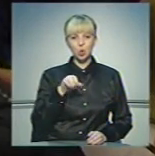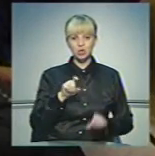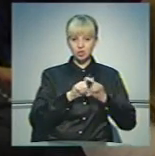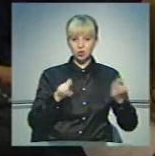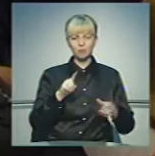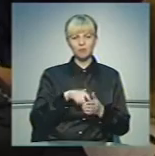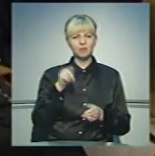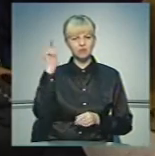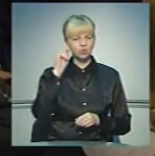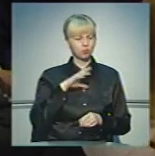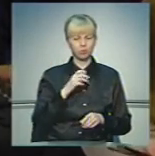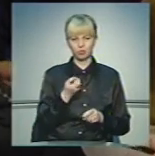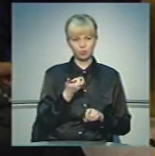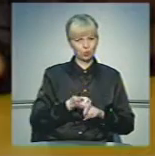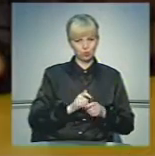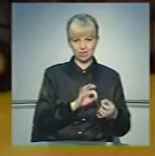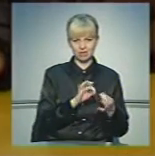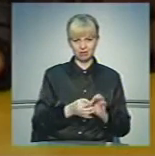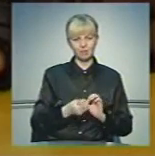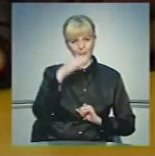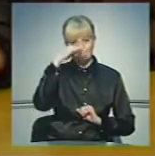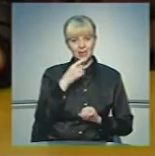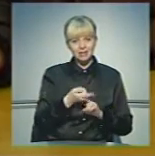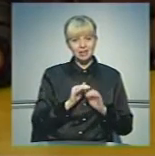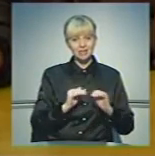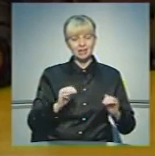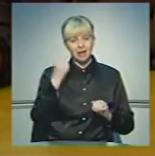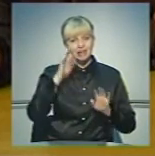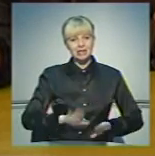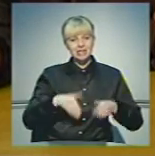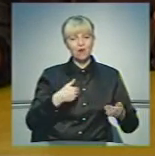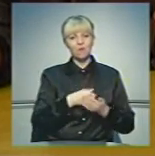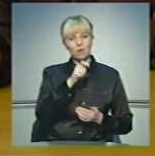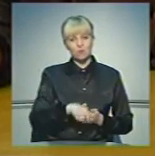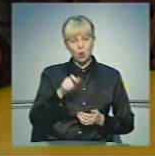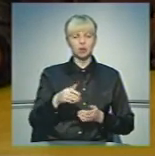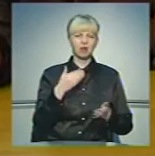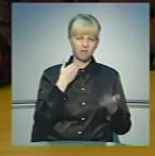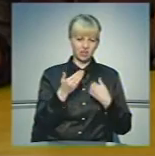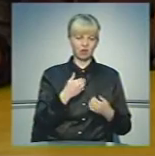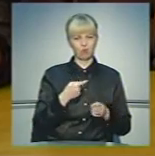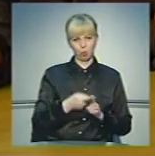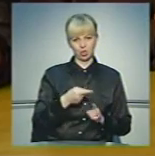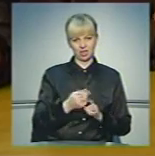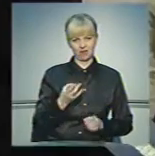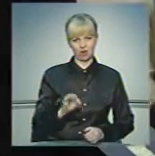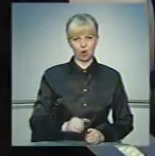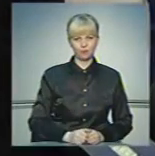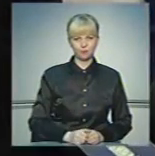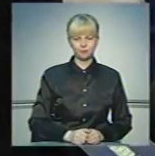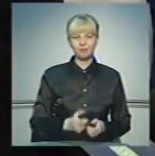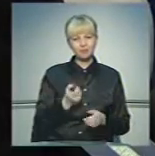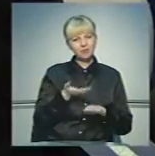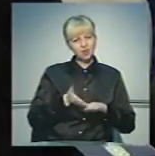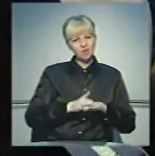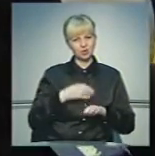зізнається, вчитися тоді було дуже складно. Тому батьки цих діток на ініціативу волонтерів відреагували позитивно. Важкувато